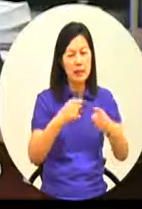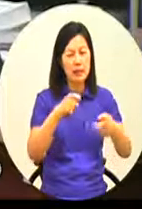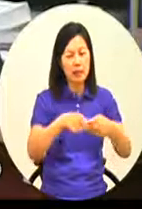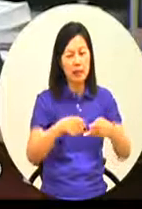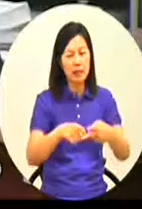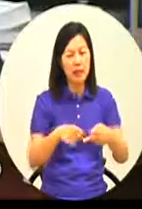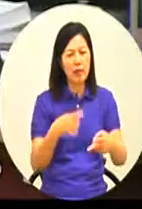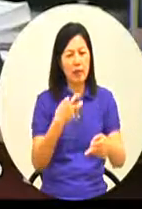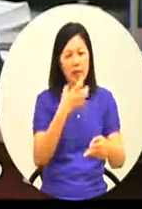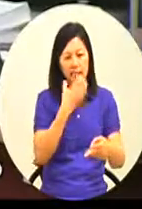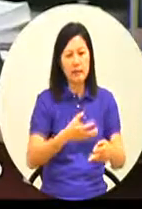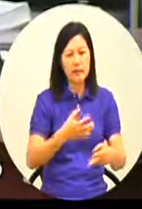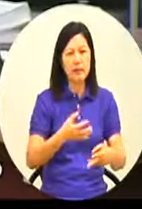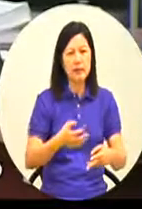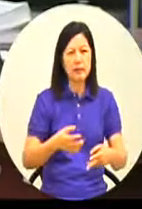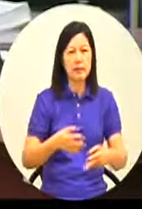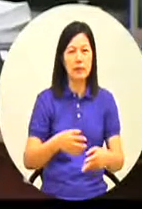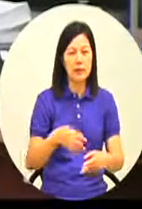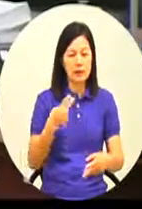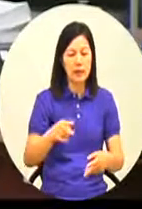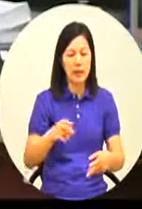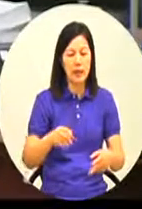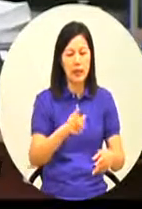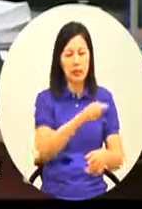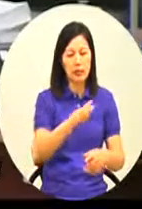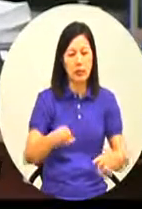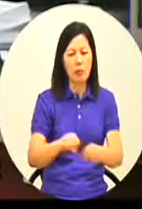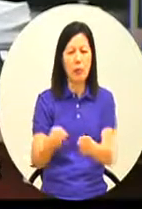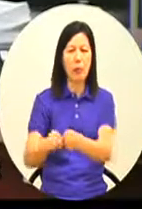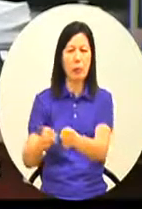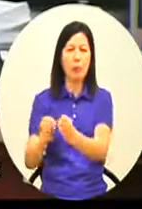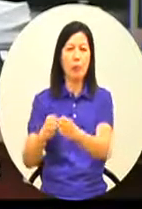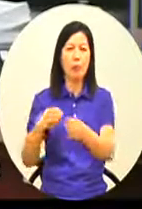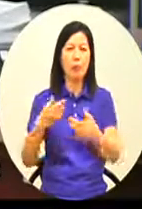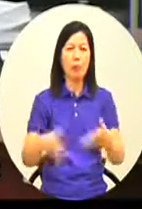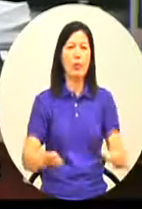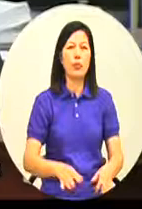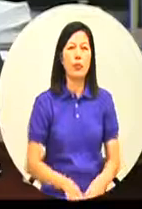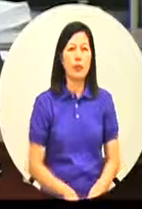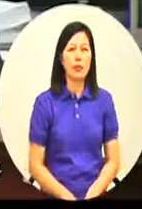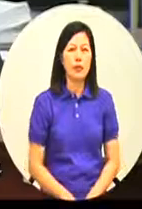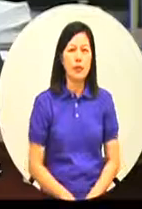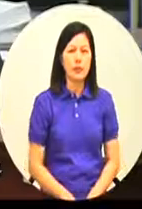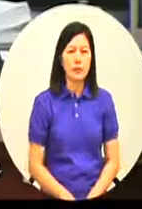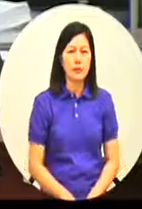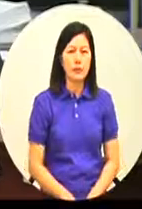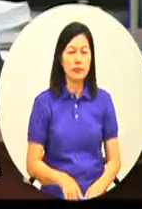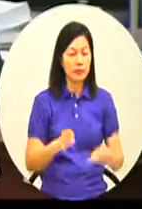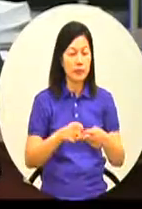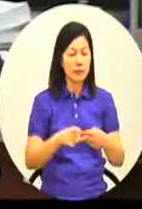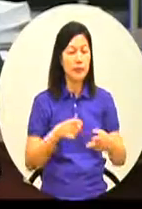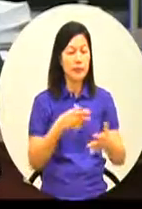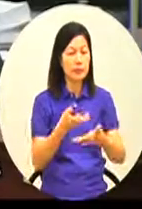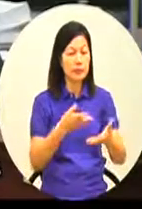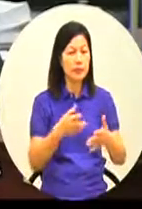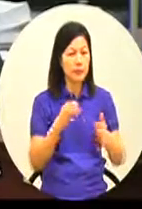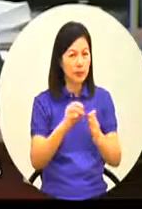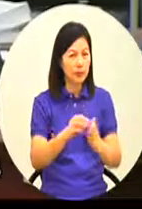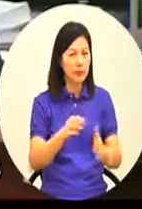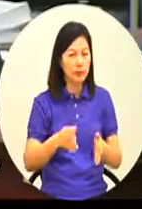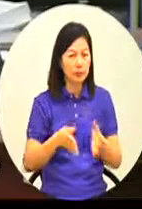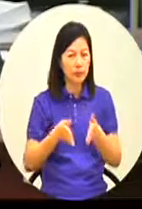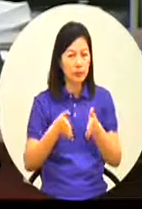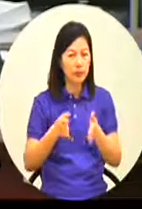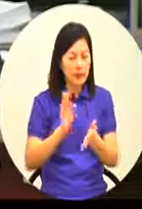算是讲安即个物件拢歹了，对啦，拢袂算是啦。所以种物件我是建议讲，我们即个公务局。慢慢往这个方向上